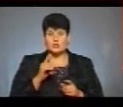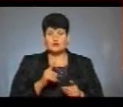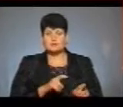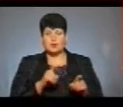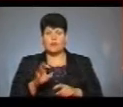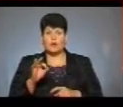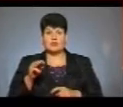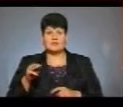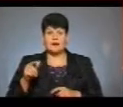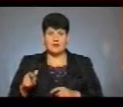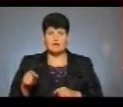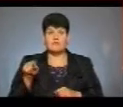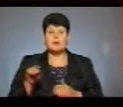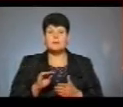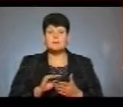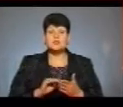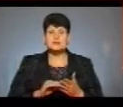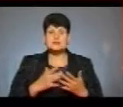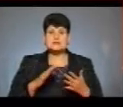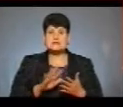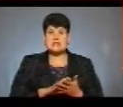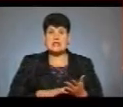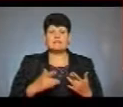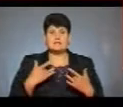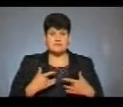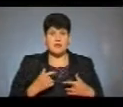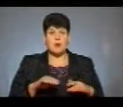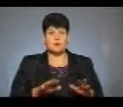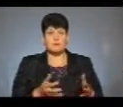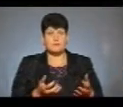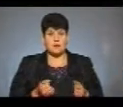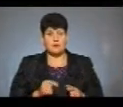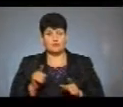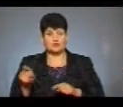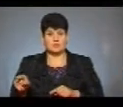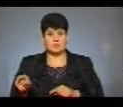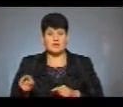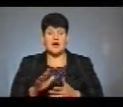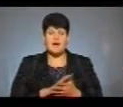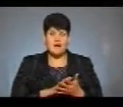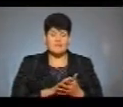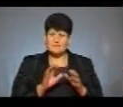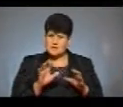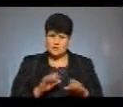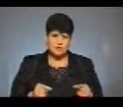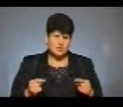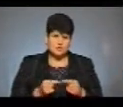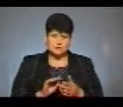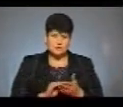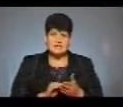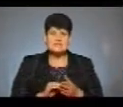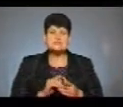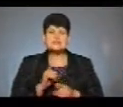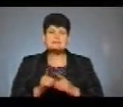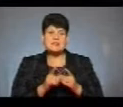ОТГ, людям кажуть, а ви беріть, пишіть заяви на звільнення, а ми вам потім приймемо туди. Хоча закон чітко говорить, зміна